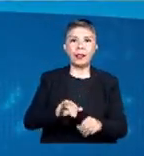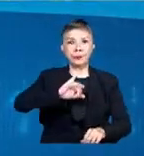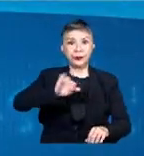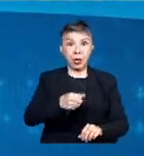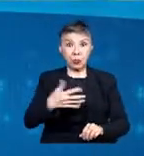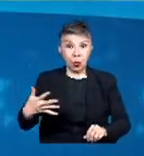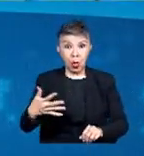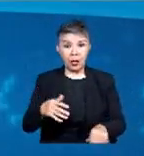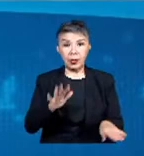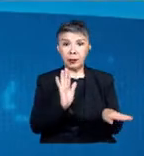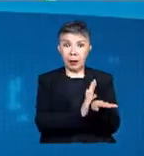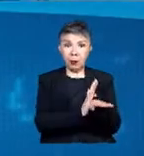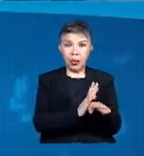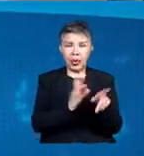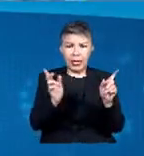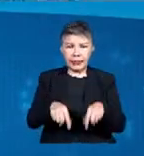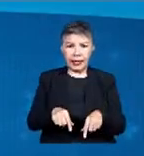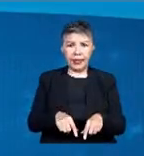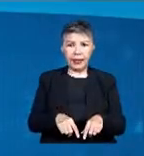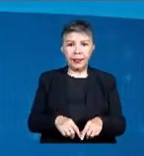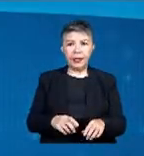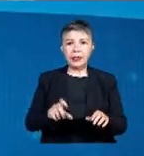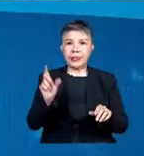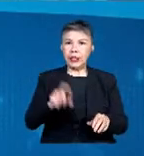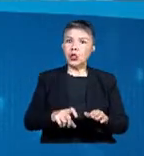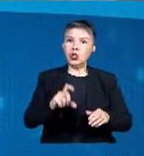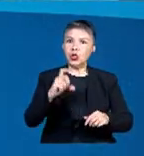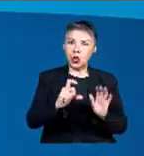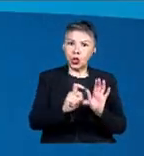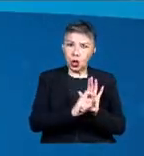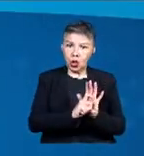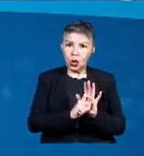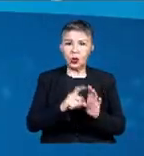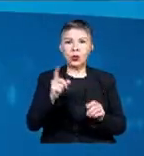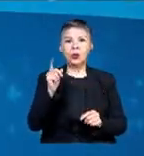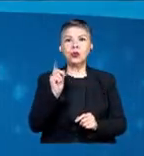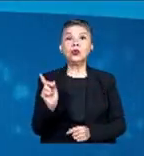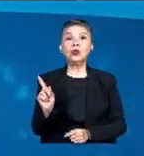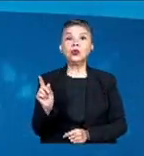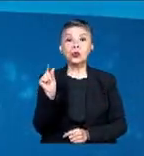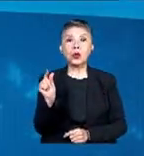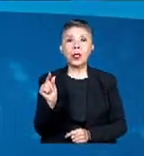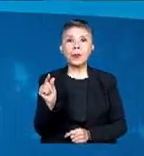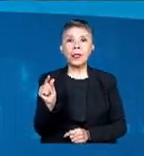Jayapura, Papua menjadi percontohan untuk